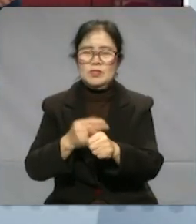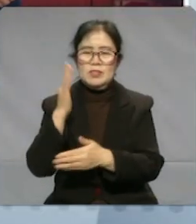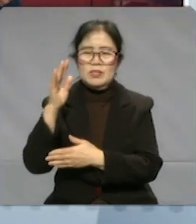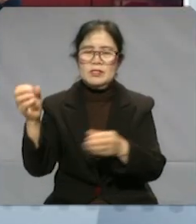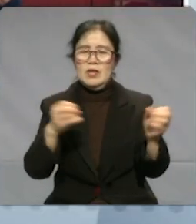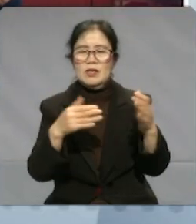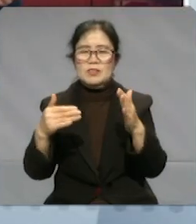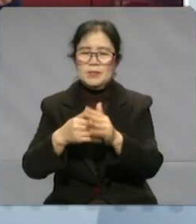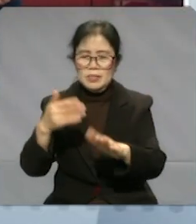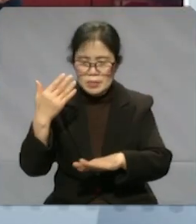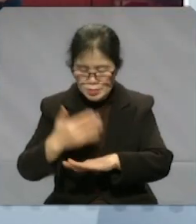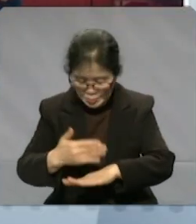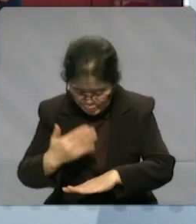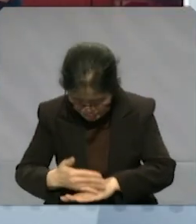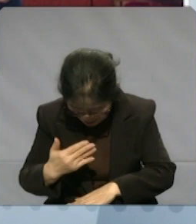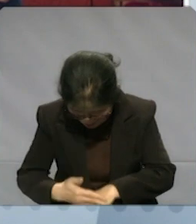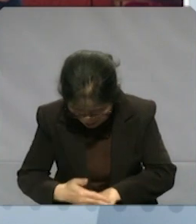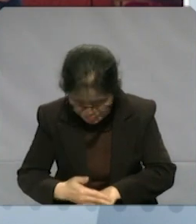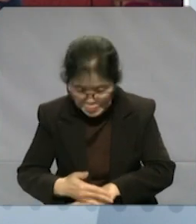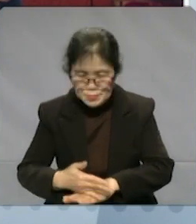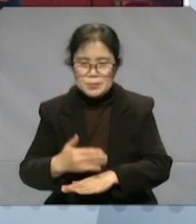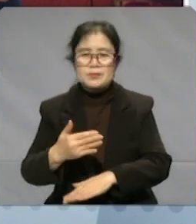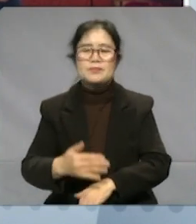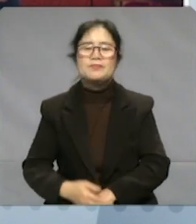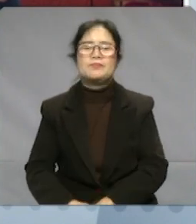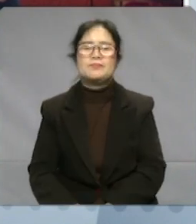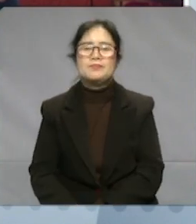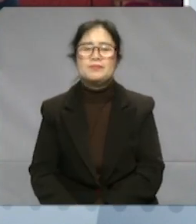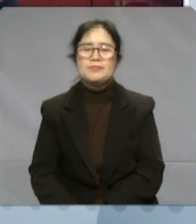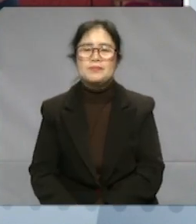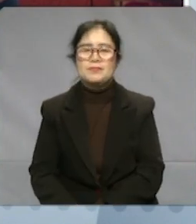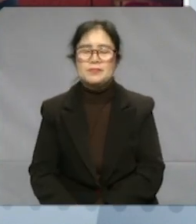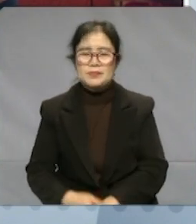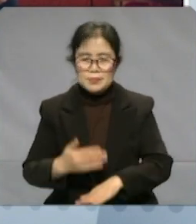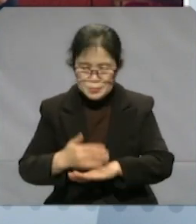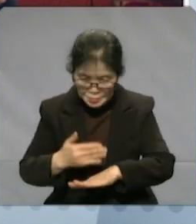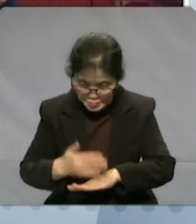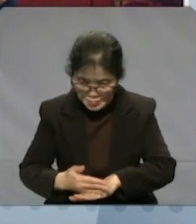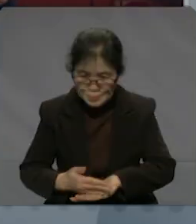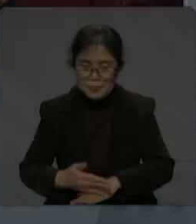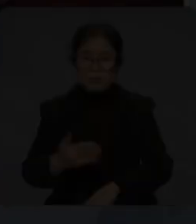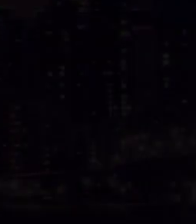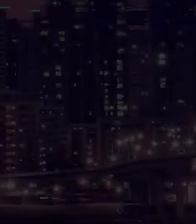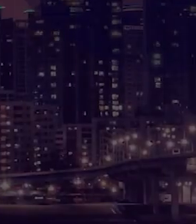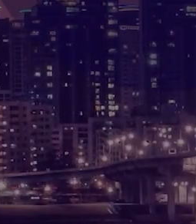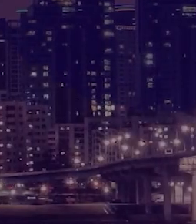말씀 나눴습니다. 고맙습니다. 예, 고맙습니다.